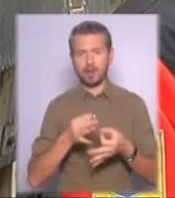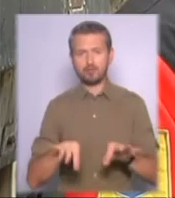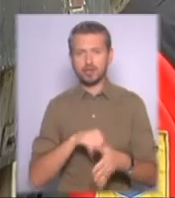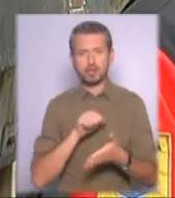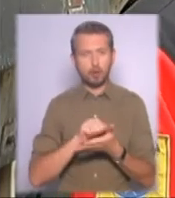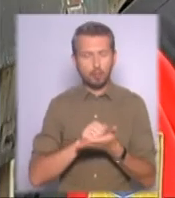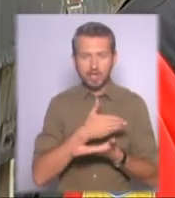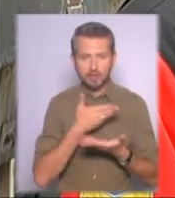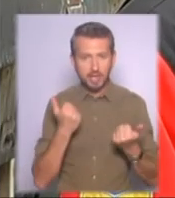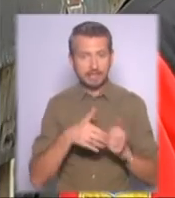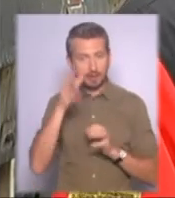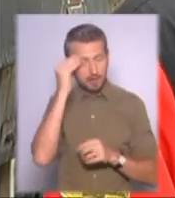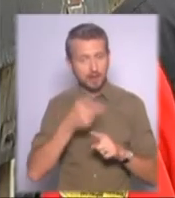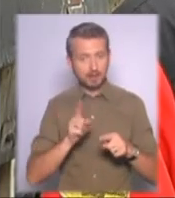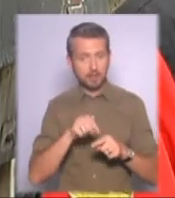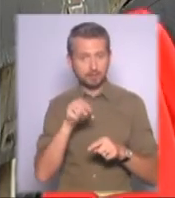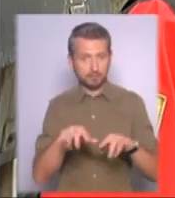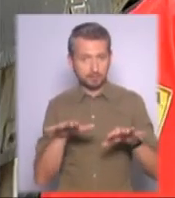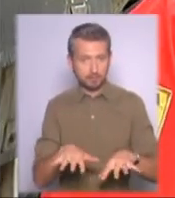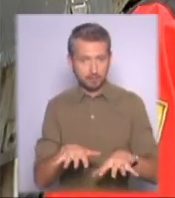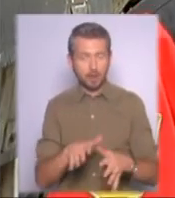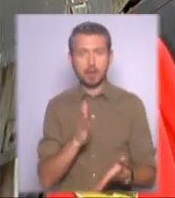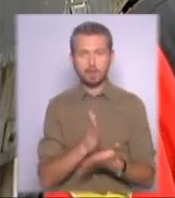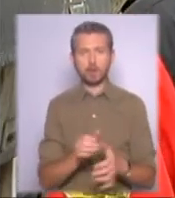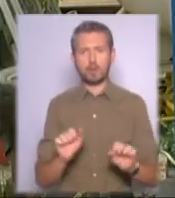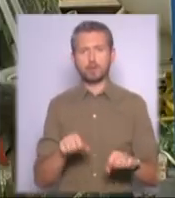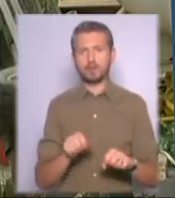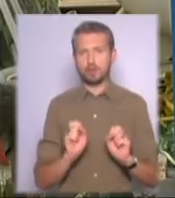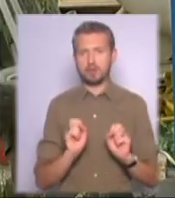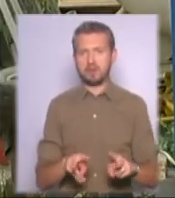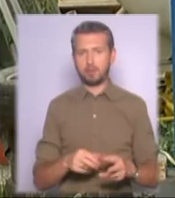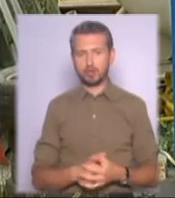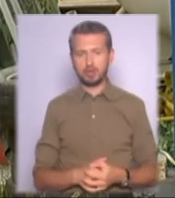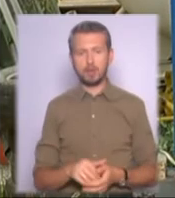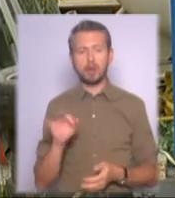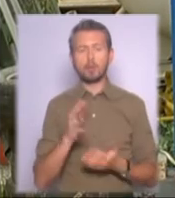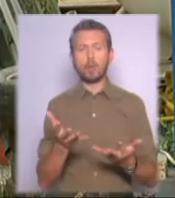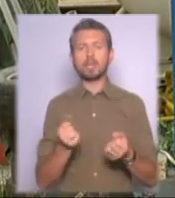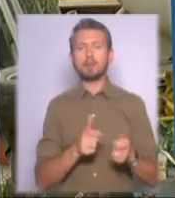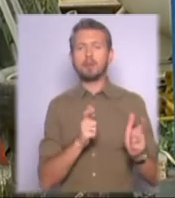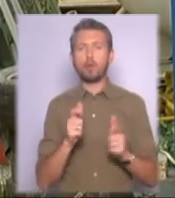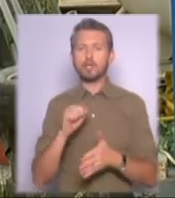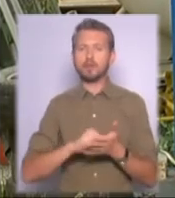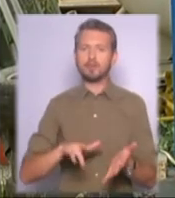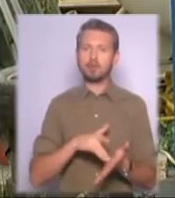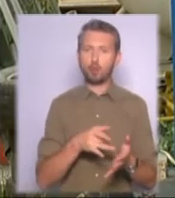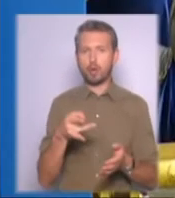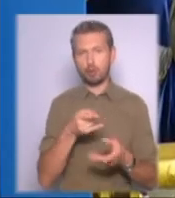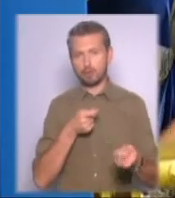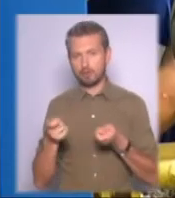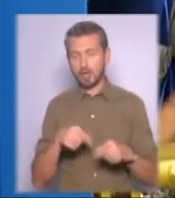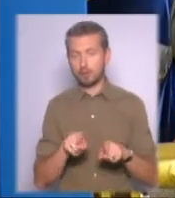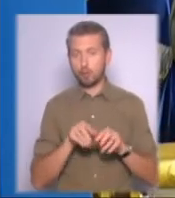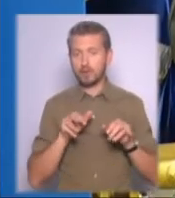сходя із цього, даний об'єкт є потенційно небезпечним. Про отримання погоджень від міської чи районної влади на таку діяльність і